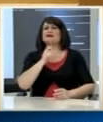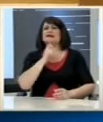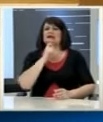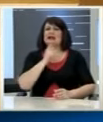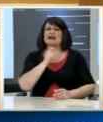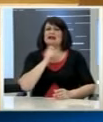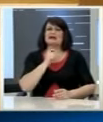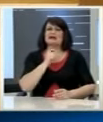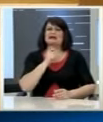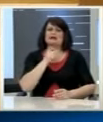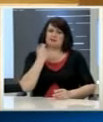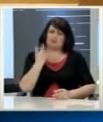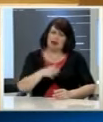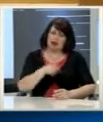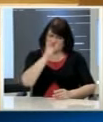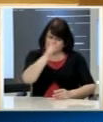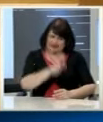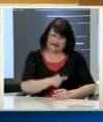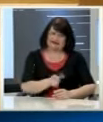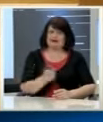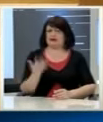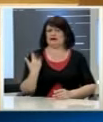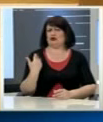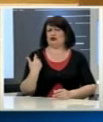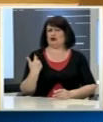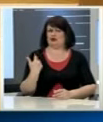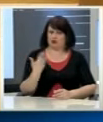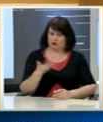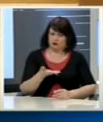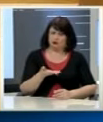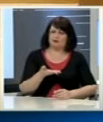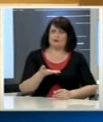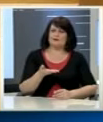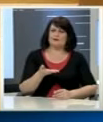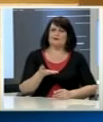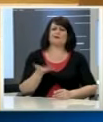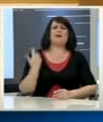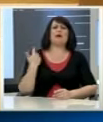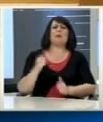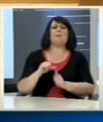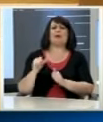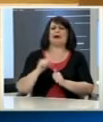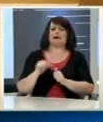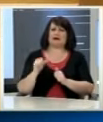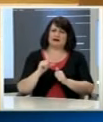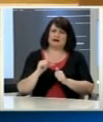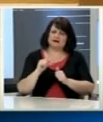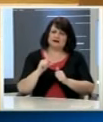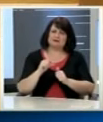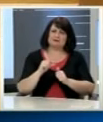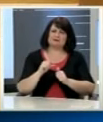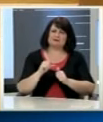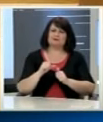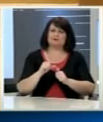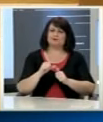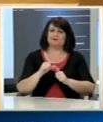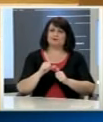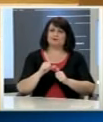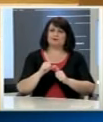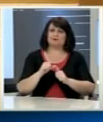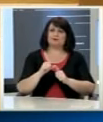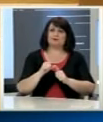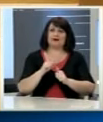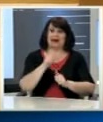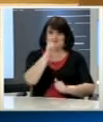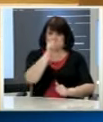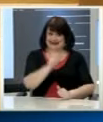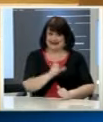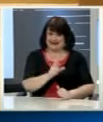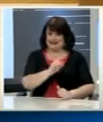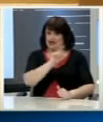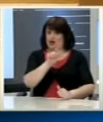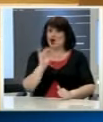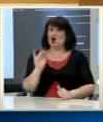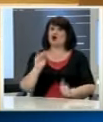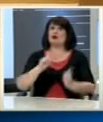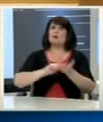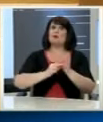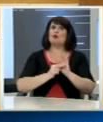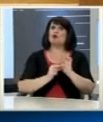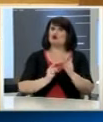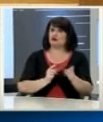οποία δώσατε σχετικά πρόσφατα πριν από λίγους μήνες όταν ρωτούσατε προσέξτε κύριε